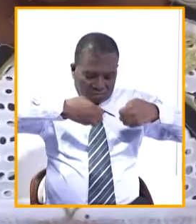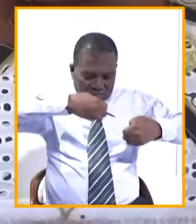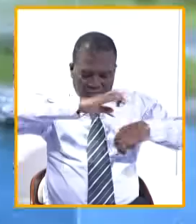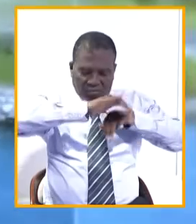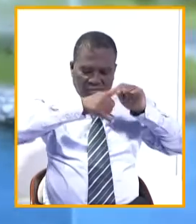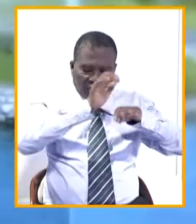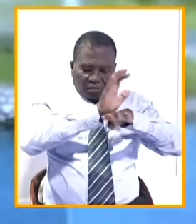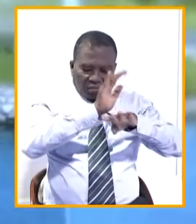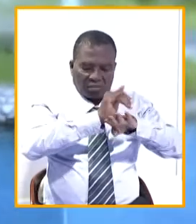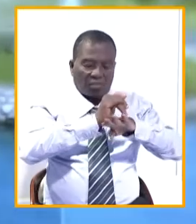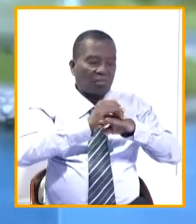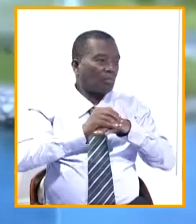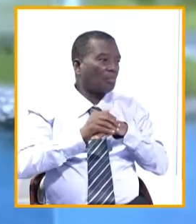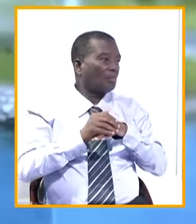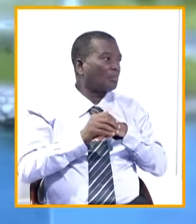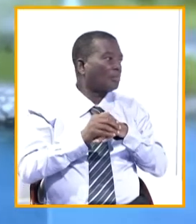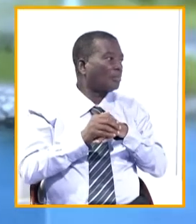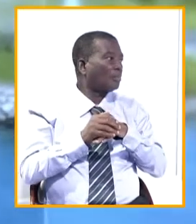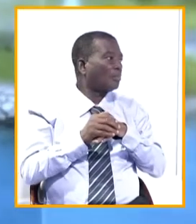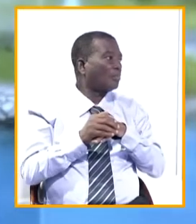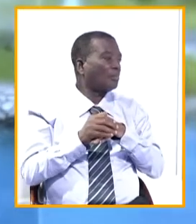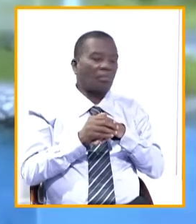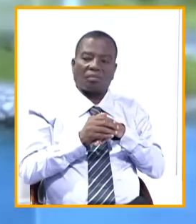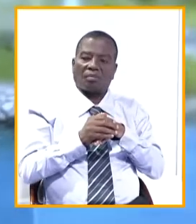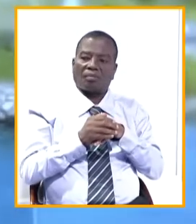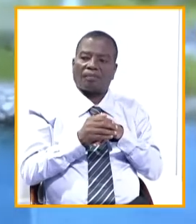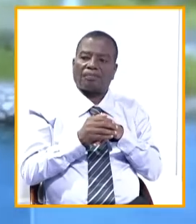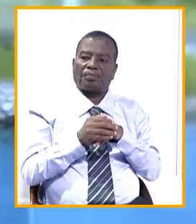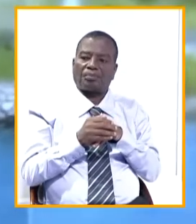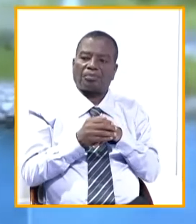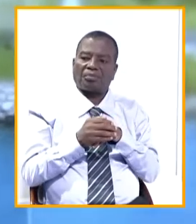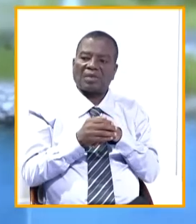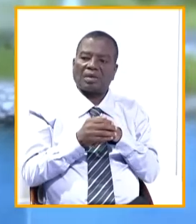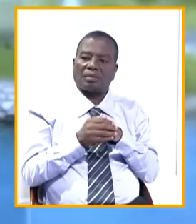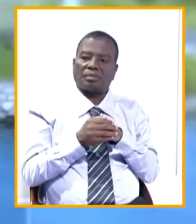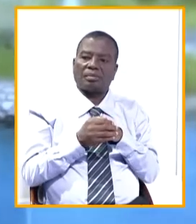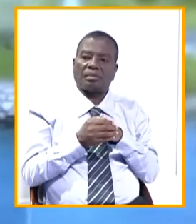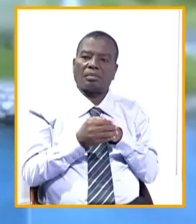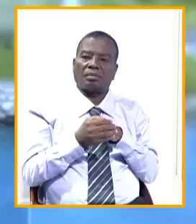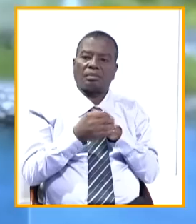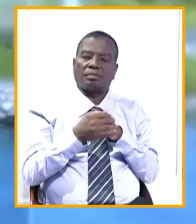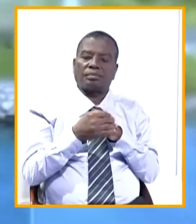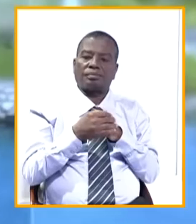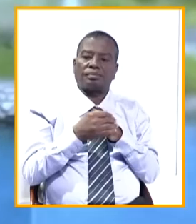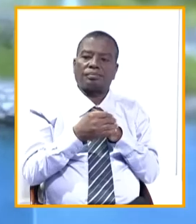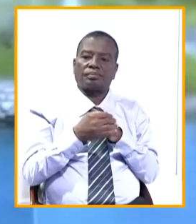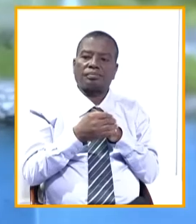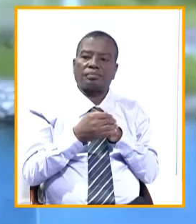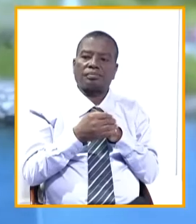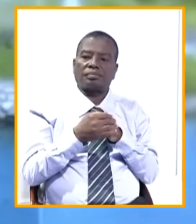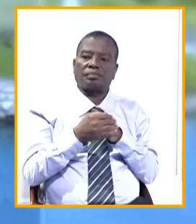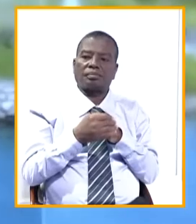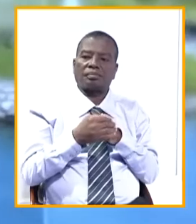national. Un reportage de Michel Mambo Sogodogo, commenté par Mamadou Kouassi. Enfin, les